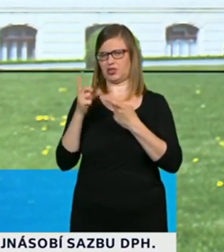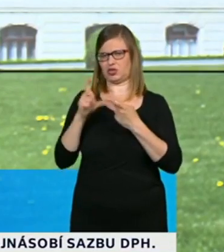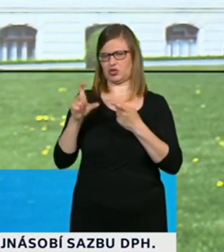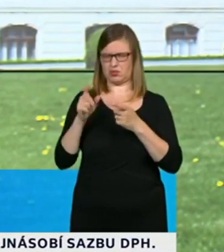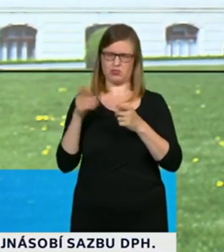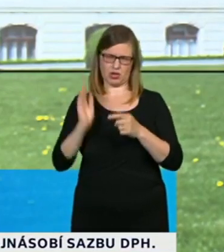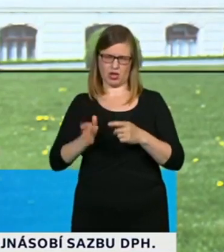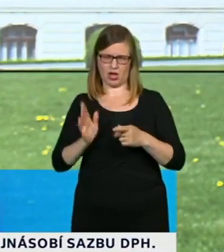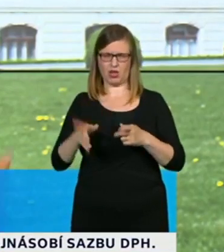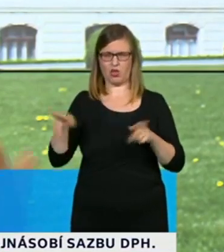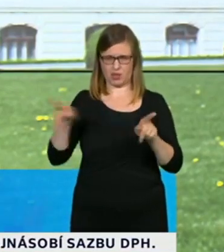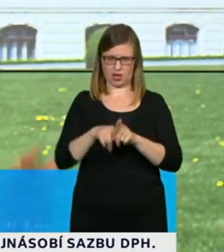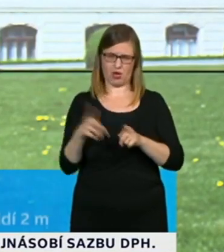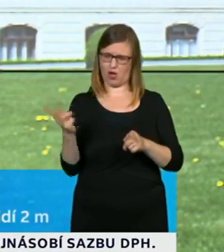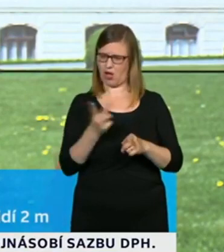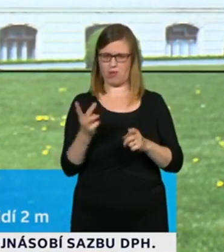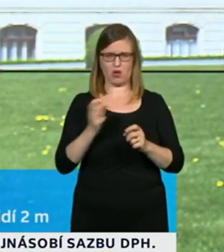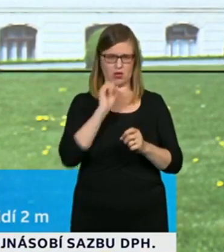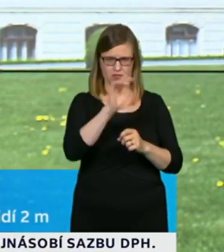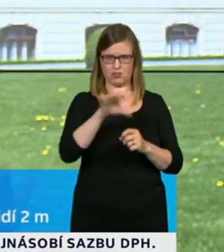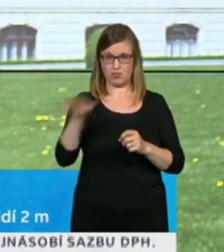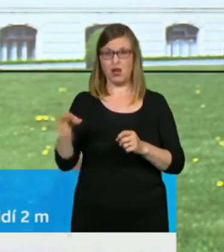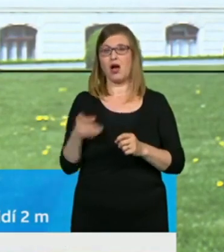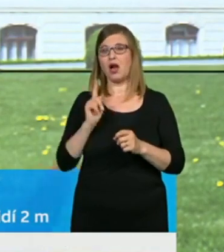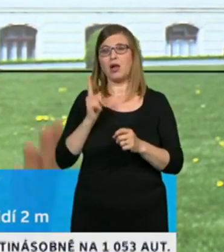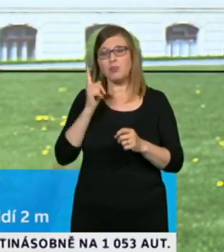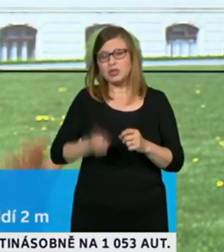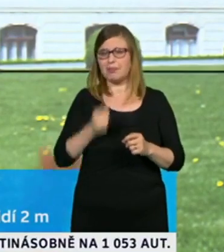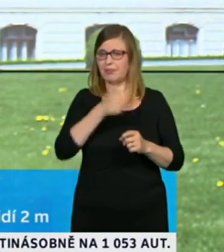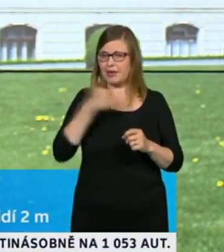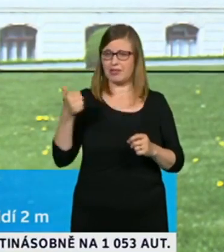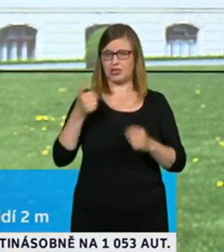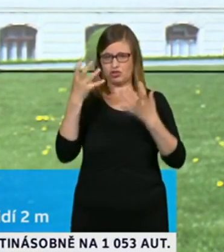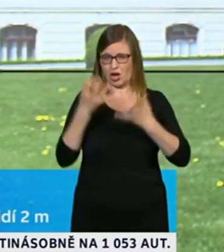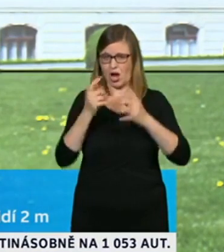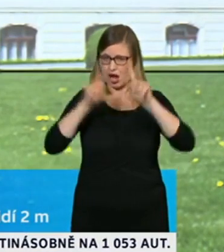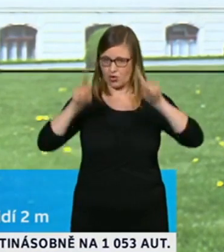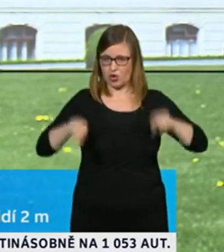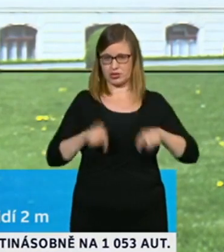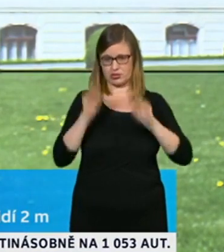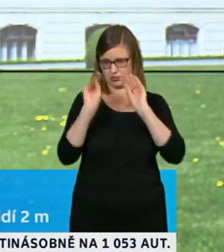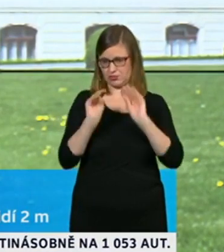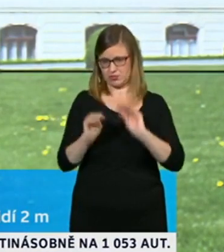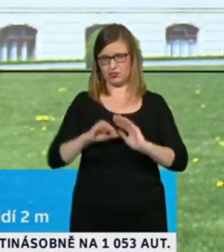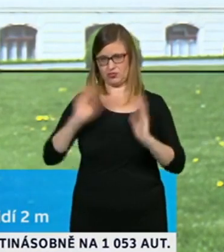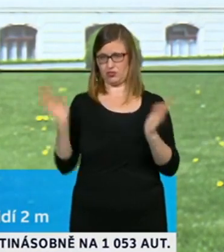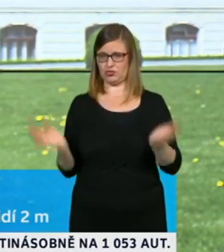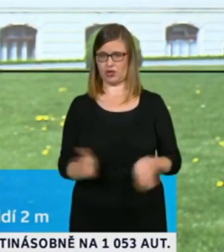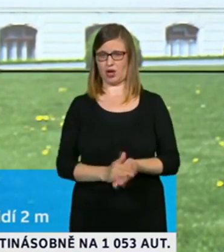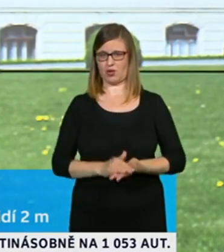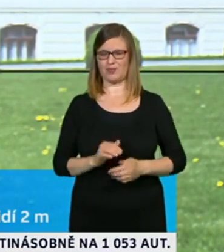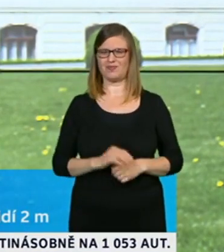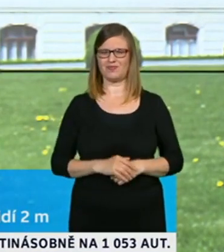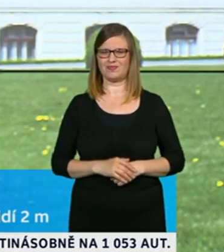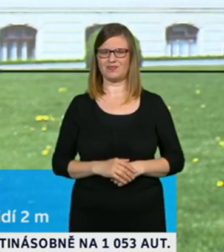to, že se může proplatit pouze to, na co přijde fakticky žádost. Více se toho nedá prostě zvládnout, taky to nedává logiku.